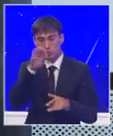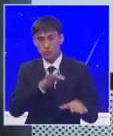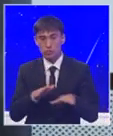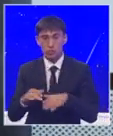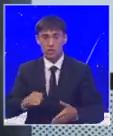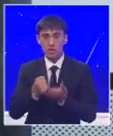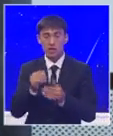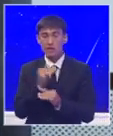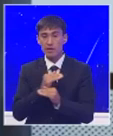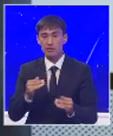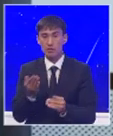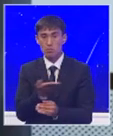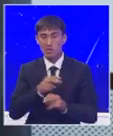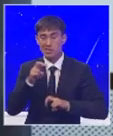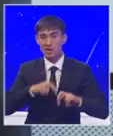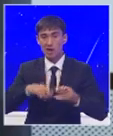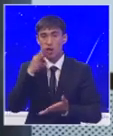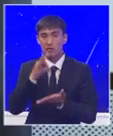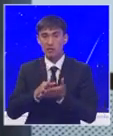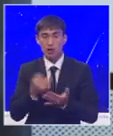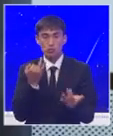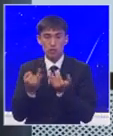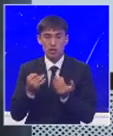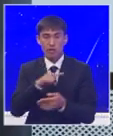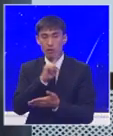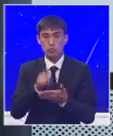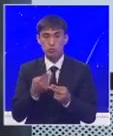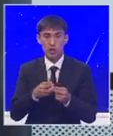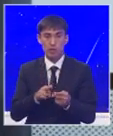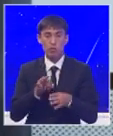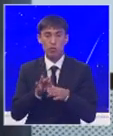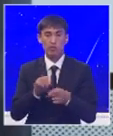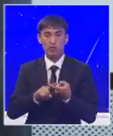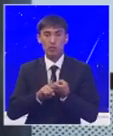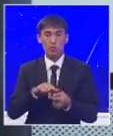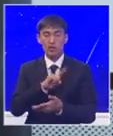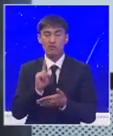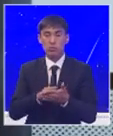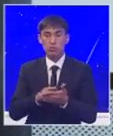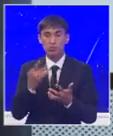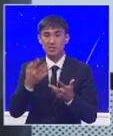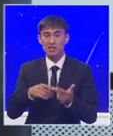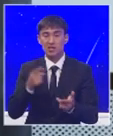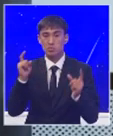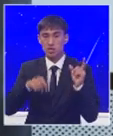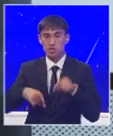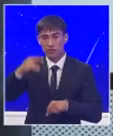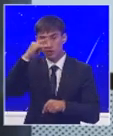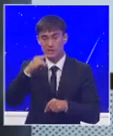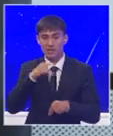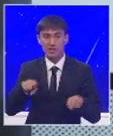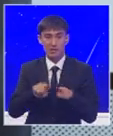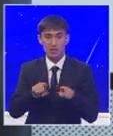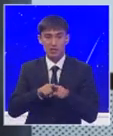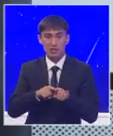показали эффективность? Мы искали ответ и обсуждали ряд вопросов по этому поводу. По этим вопросам я несколько раз приезжал в Казахстан. Также